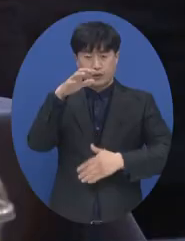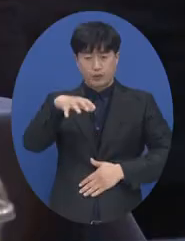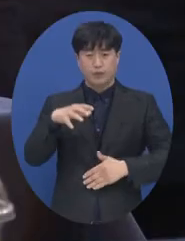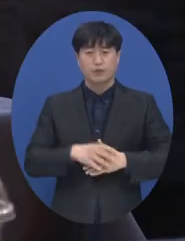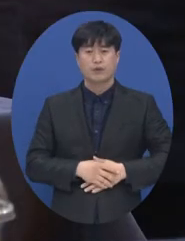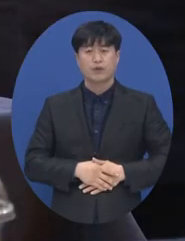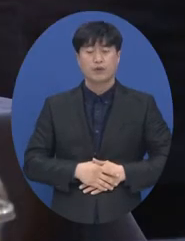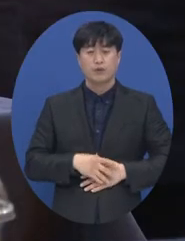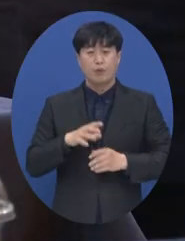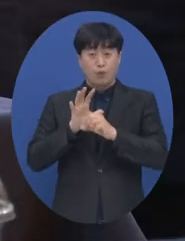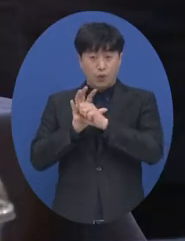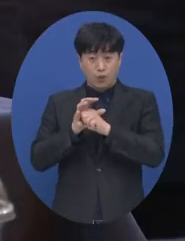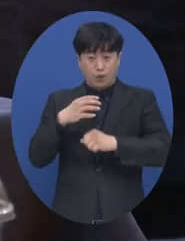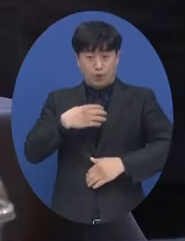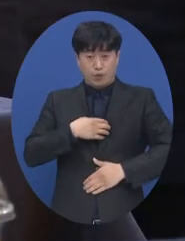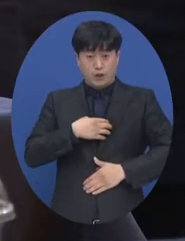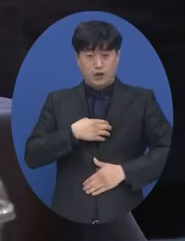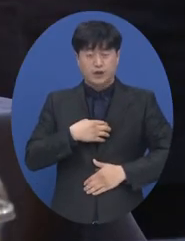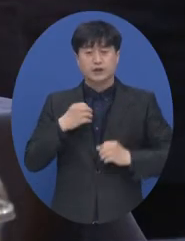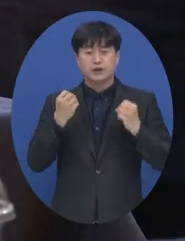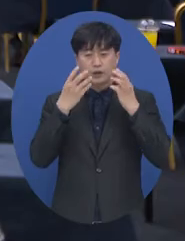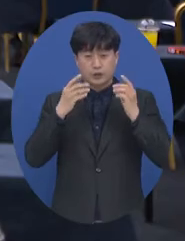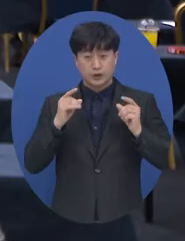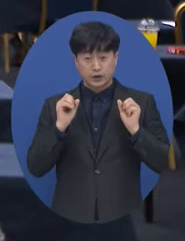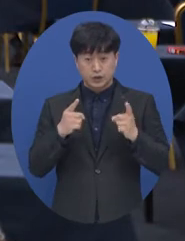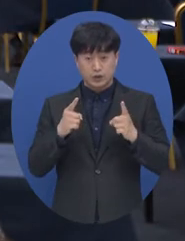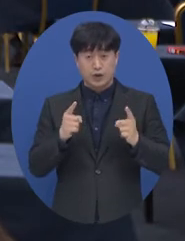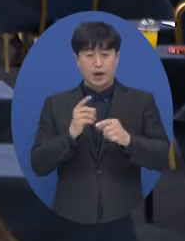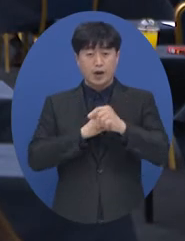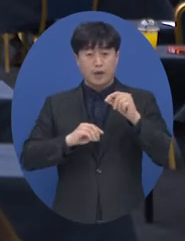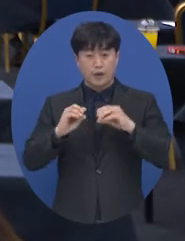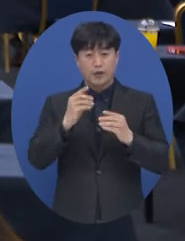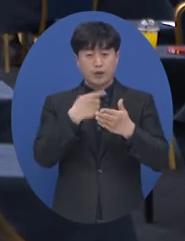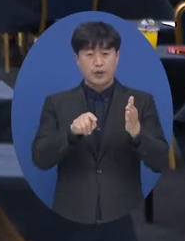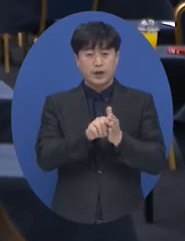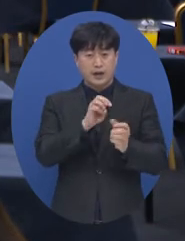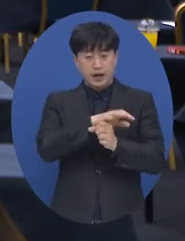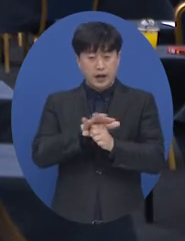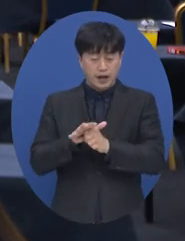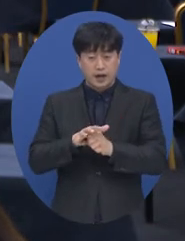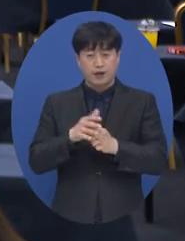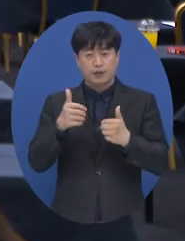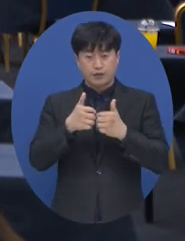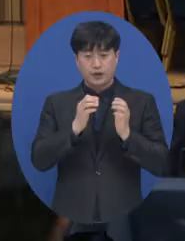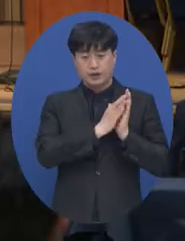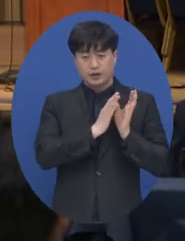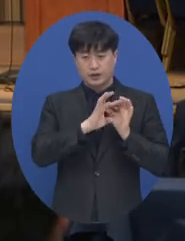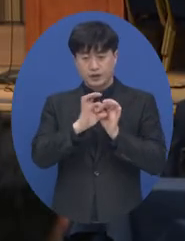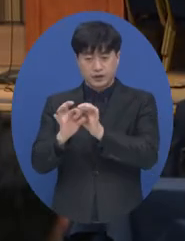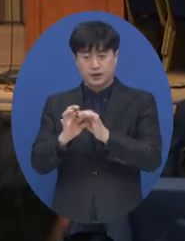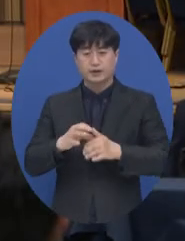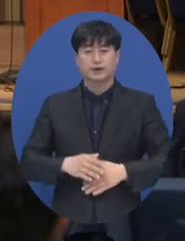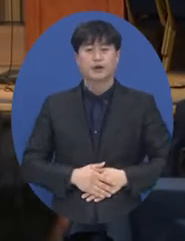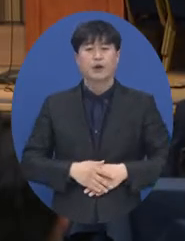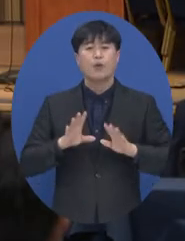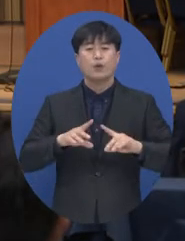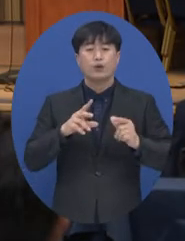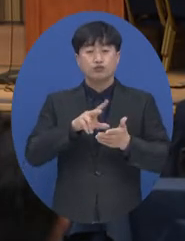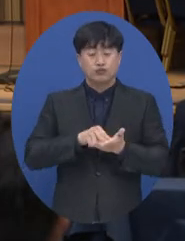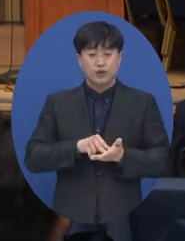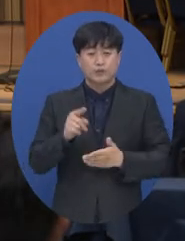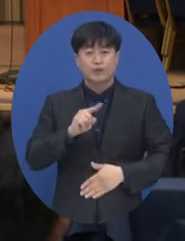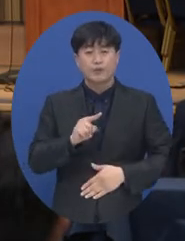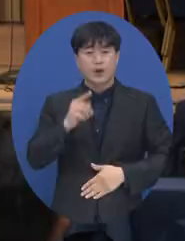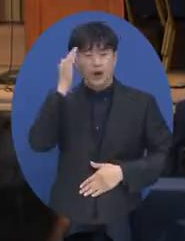예정입니다. 코로나19 위기를 새 기회로 전환하기 위한 다양하고 폭넓은 논의가 진행됐습니다. 올해의